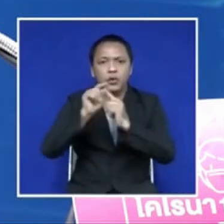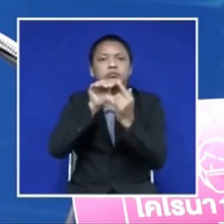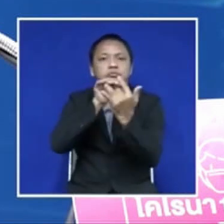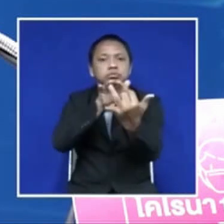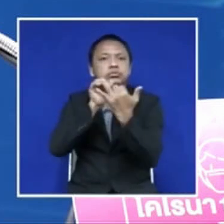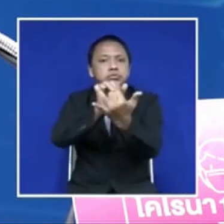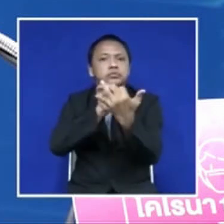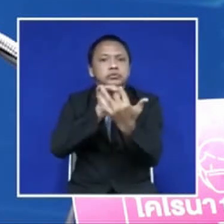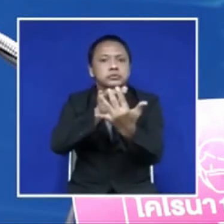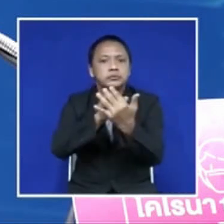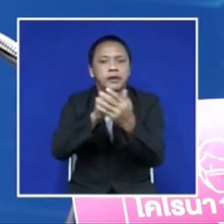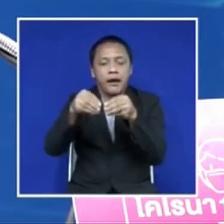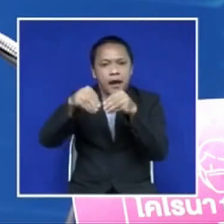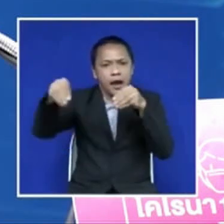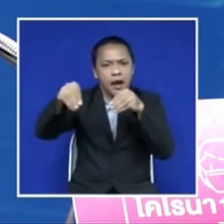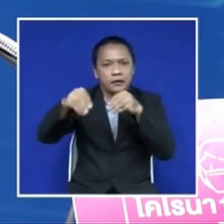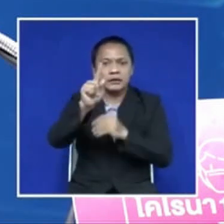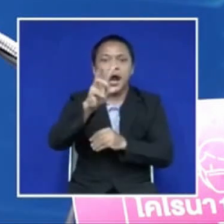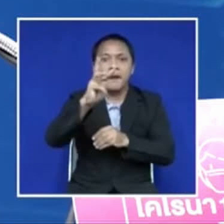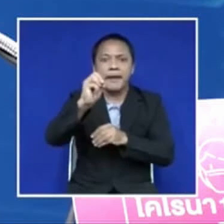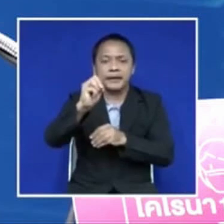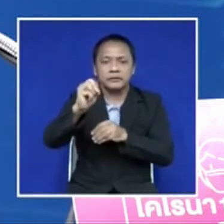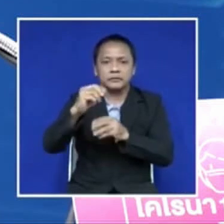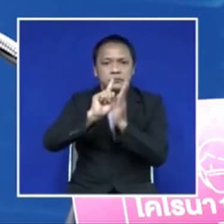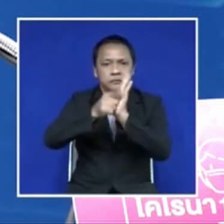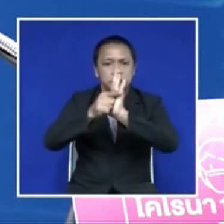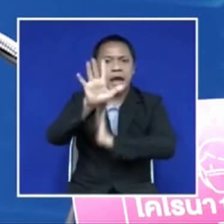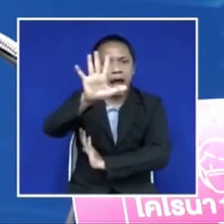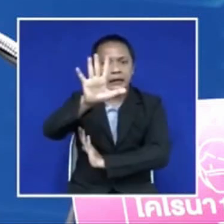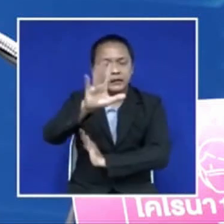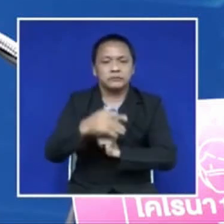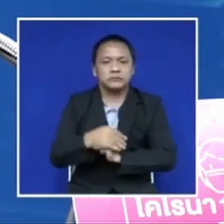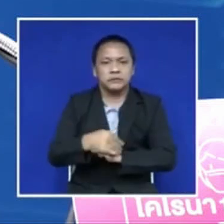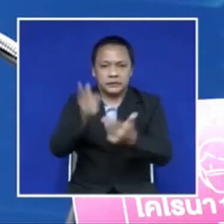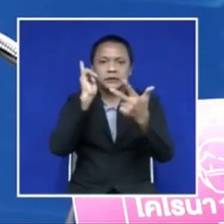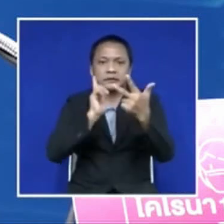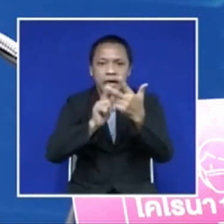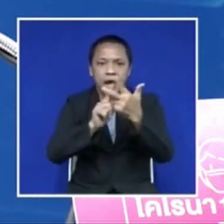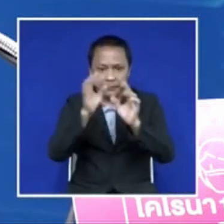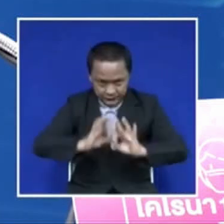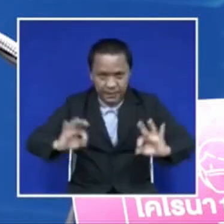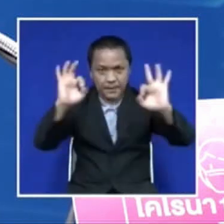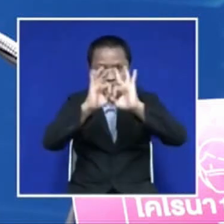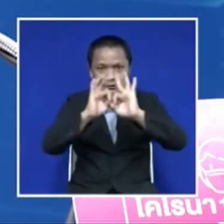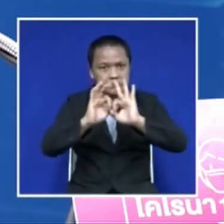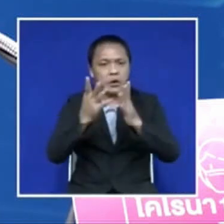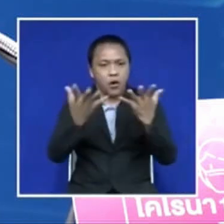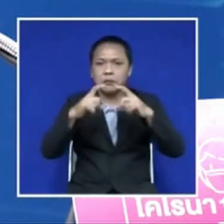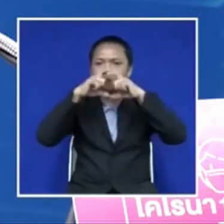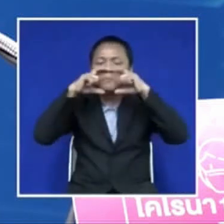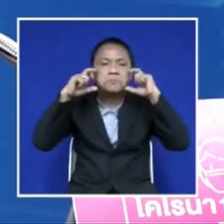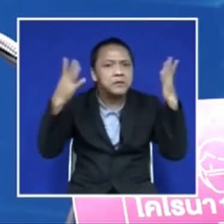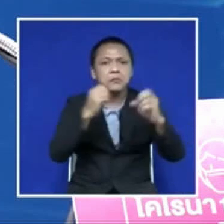มีอุปกรณ์ป้องกันตัวไม่สมหน้ากากอนามัยถุงมือไม่ใส่มือไม่ล้างหากประเมินแล้วก็อาจจะถูกกับตัวได้แต่หากได้พบเคย